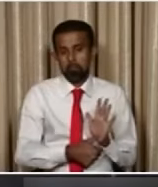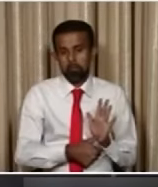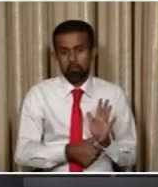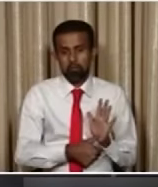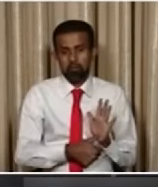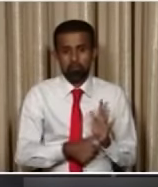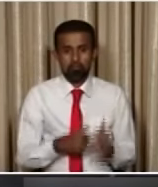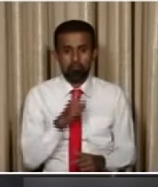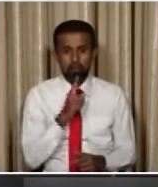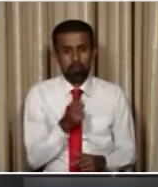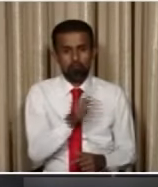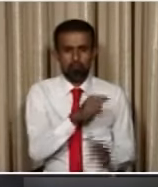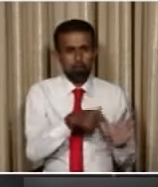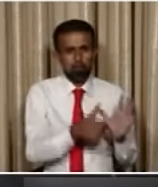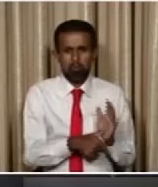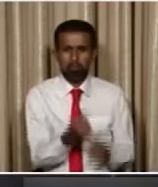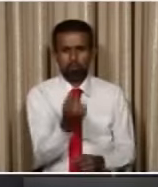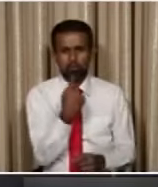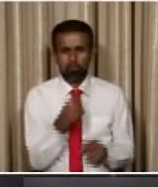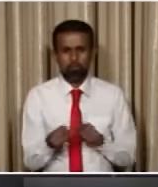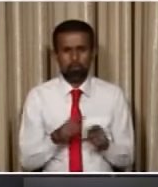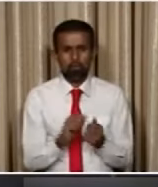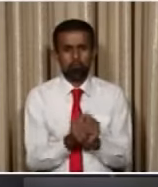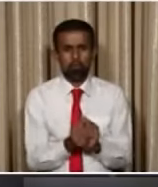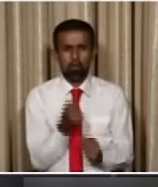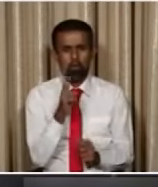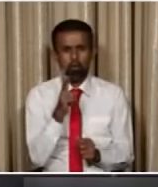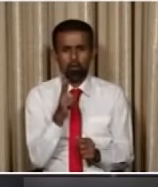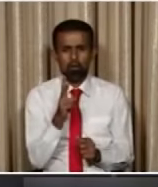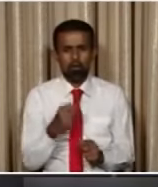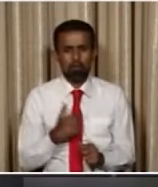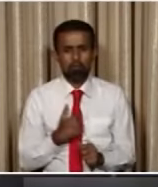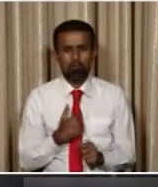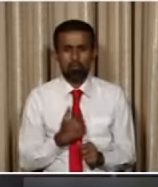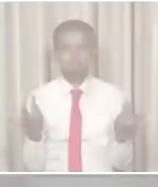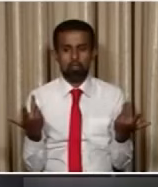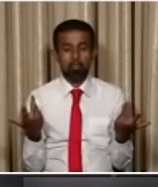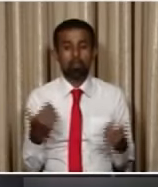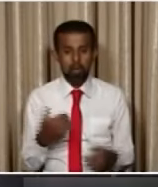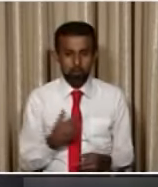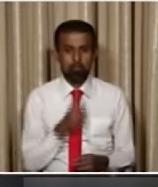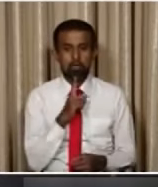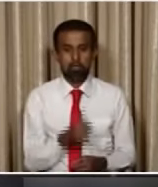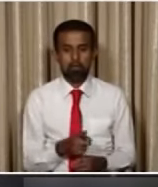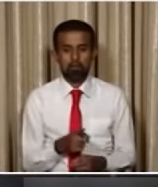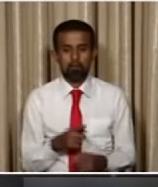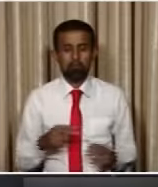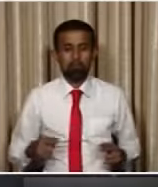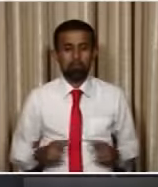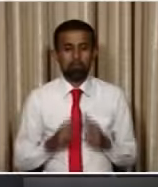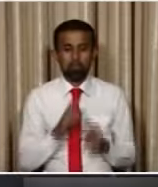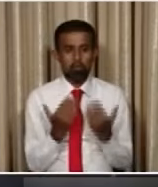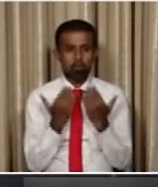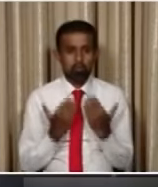නිසා මම කියන්නේ වෙනත් පනතක් නම් ඔබතුමා කියනවා වගේ සංශෝධන 12යි තියෙන්නේ අපිට ඕක ඔය කියන විදිහට කරත හැකි. මෙතන ශ්‍රේෂ්ඨාධිකරණයේ දීපු